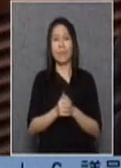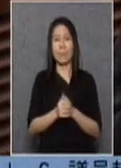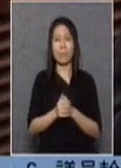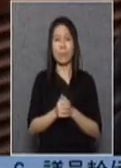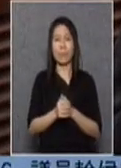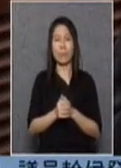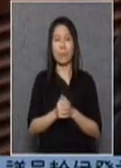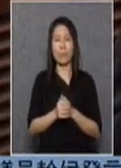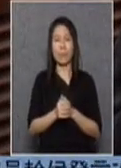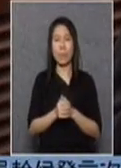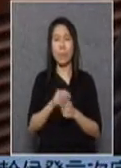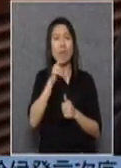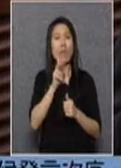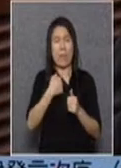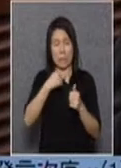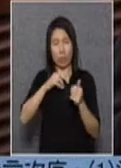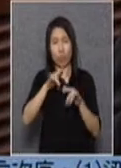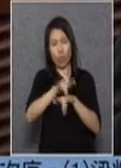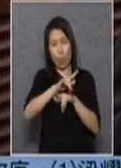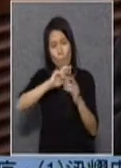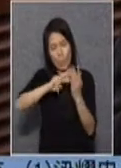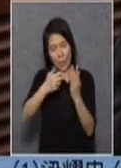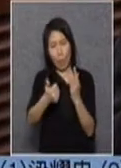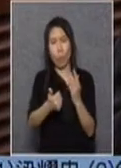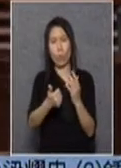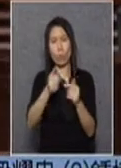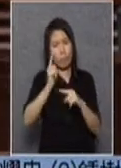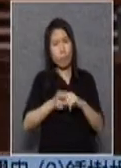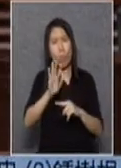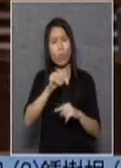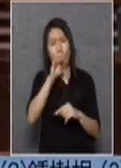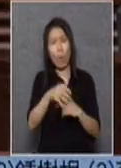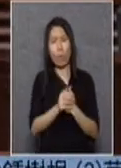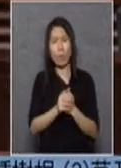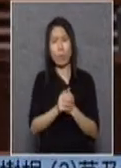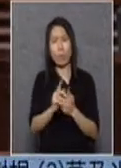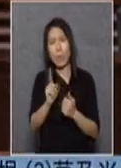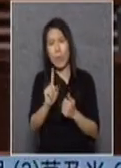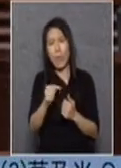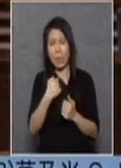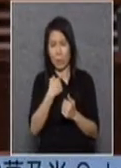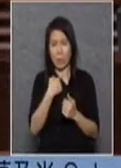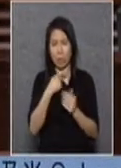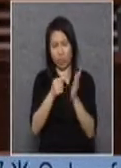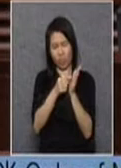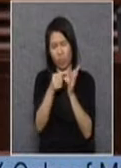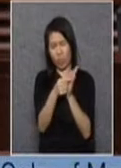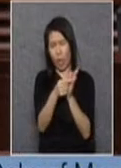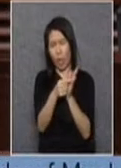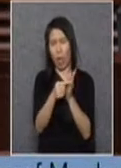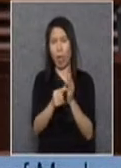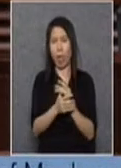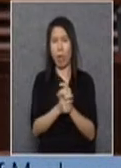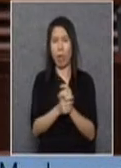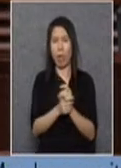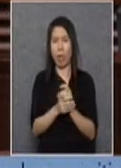如果你要優化綜援的，那就講優化綜援咯，何必要用這些字眼，好